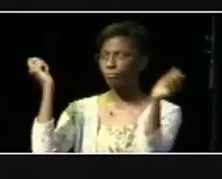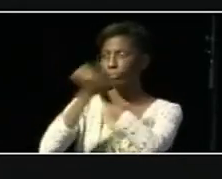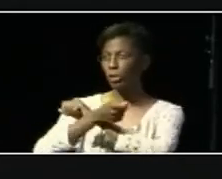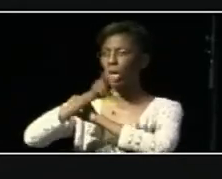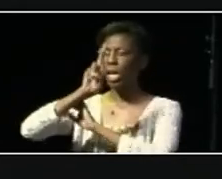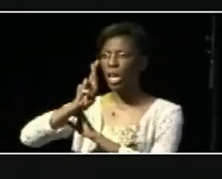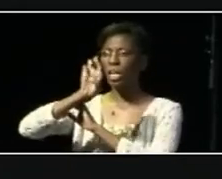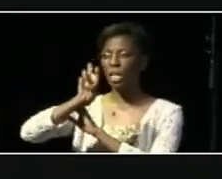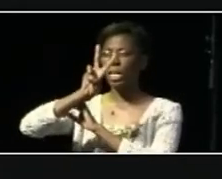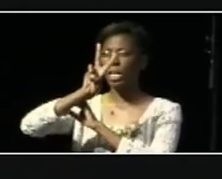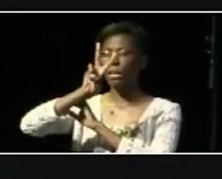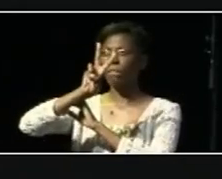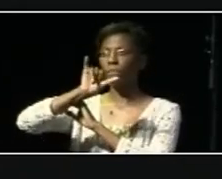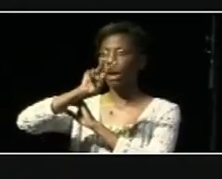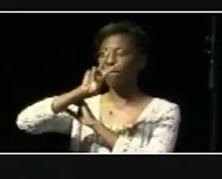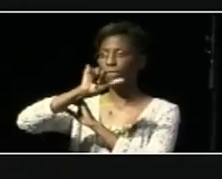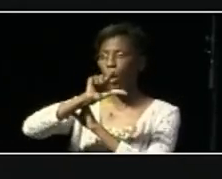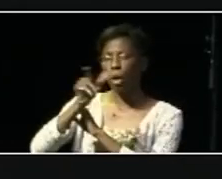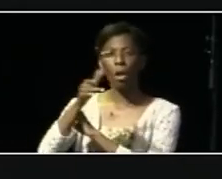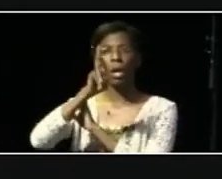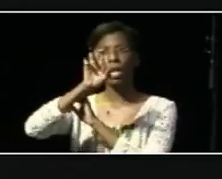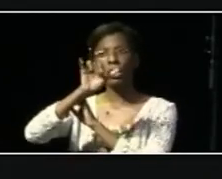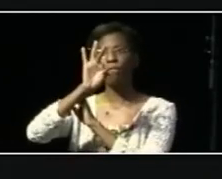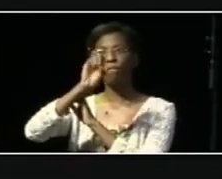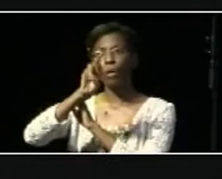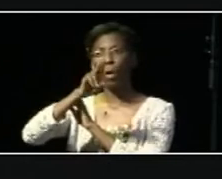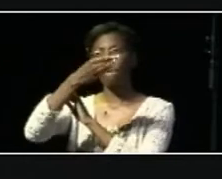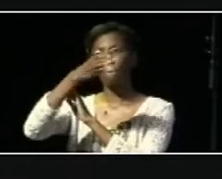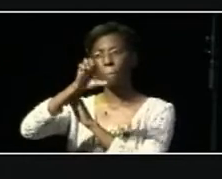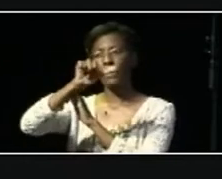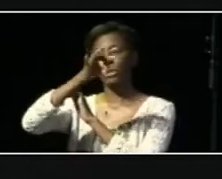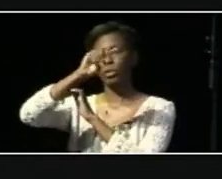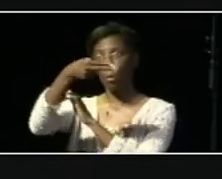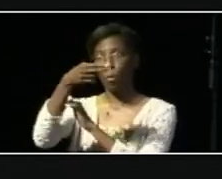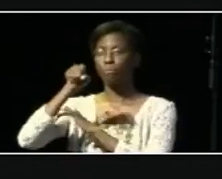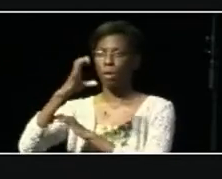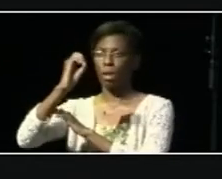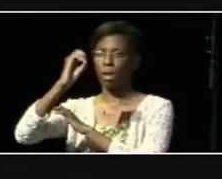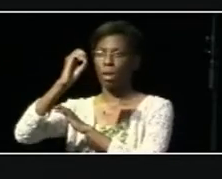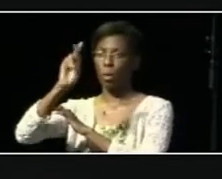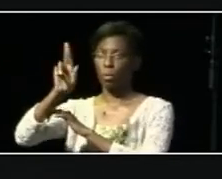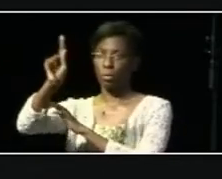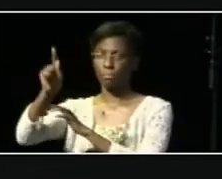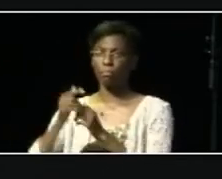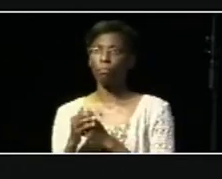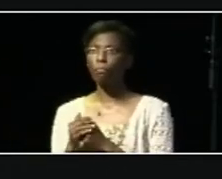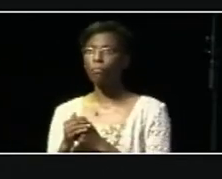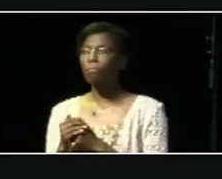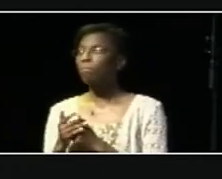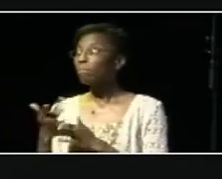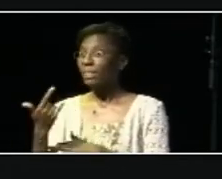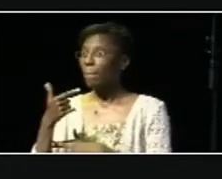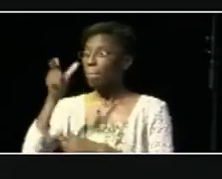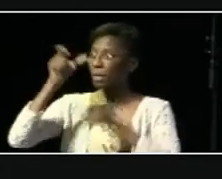reformationandrevival.org. You see, people need the resources to come close to the Lord. Les personnes ont besoin de ressources pour